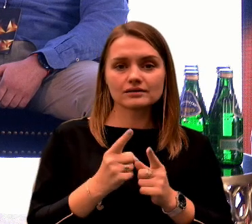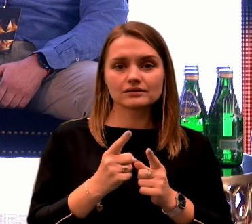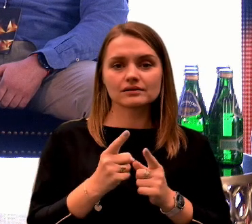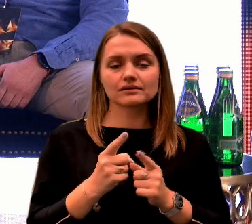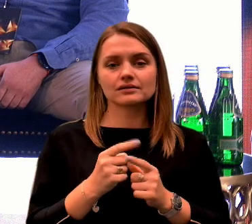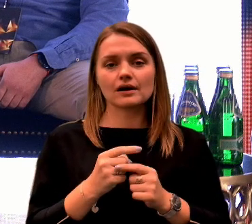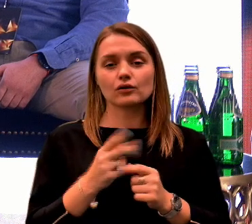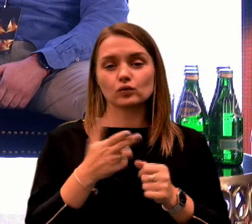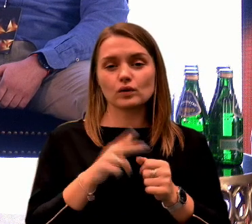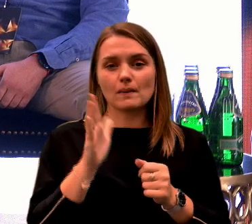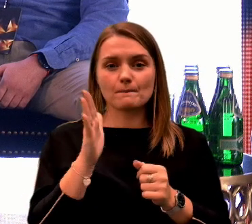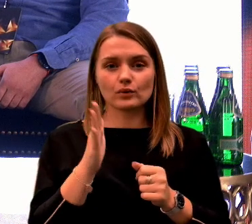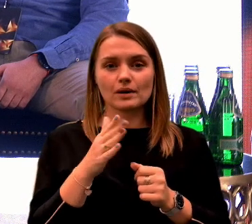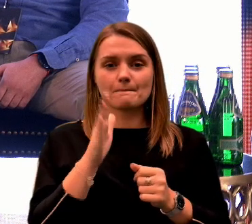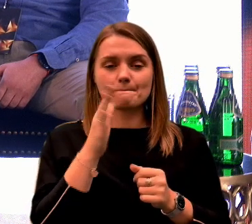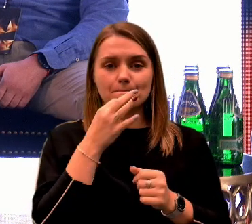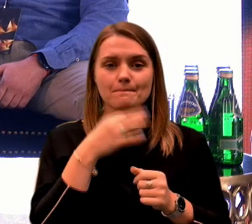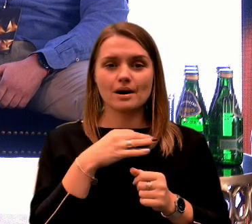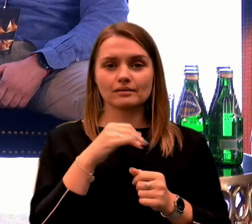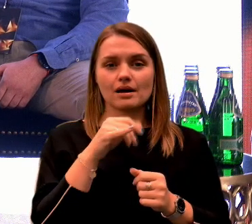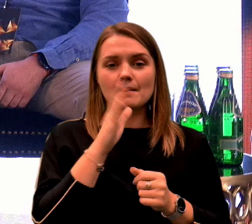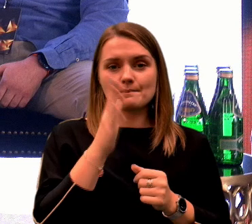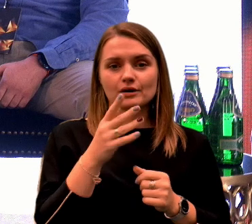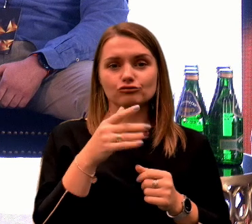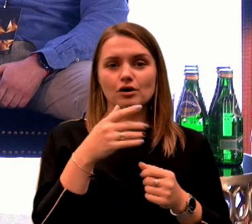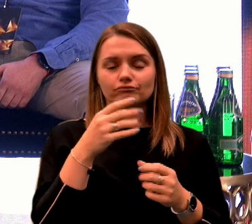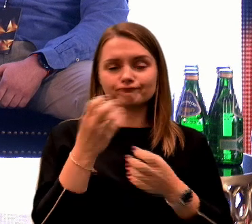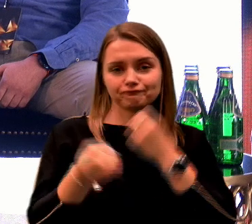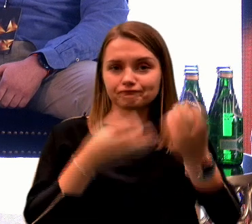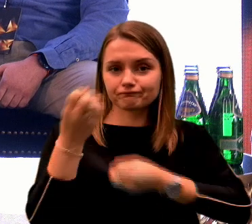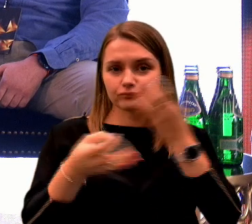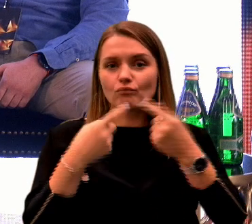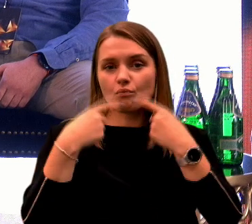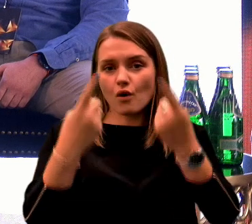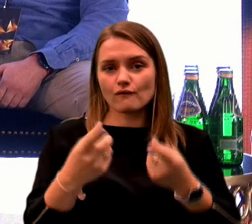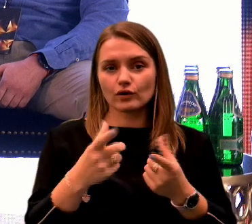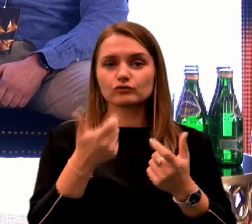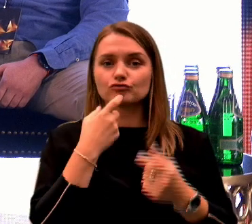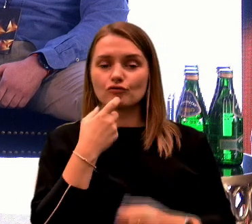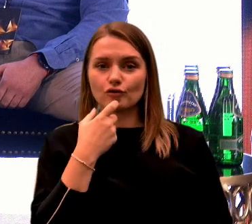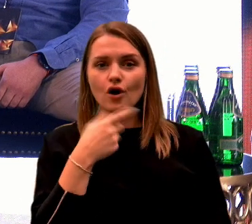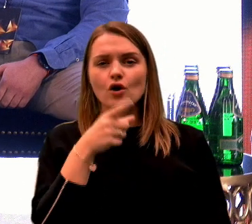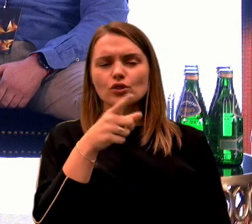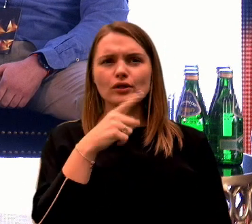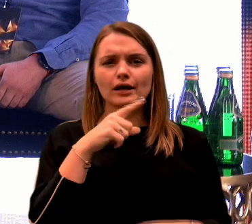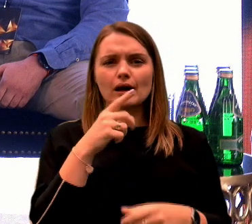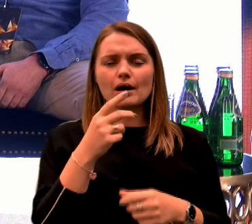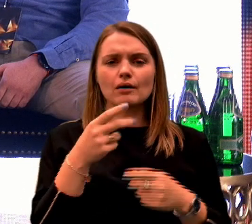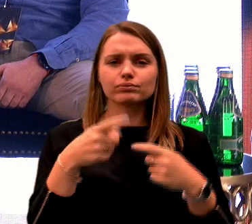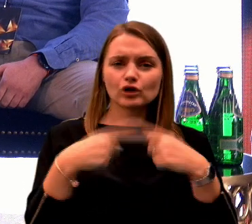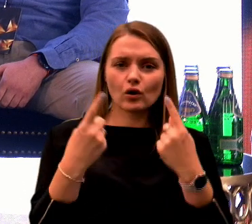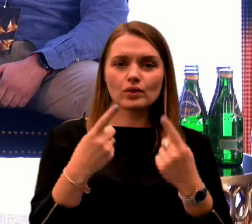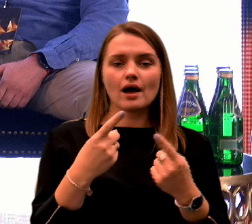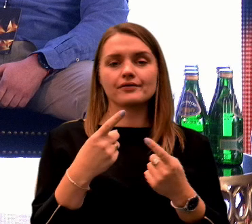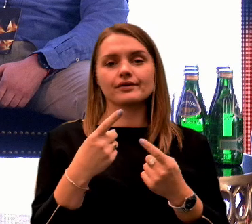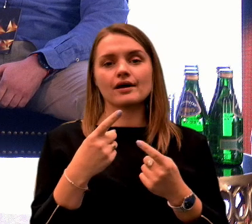które potem Jacek Santorski bardzo eksploruje. Generalnie to jest takie przekonanie o biznesie, w którym jak sobie pomyślimy o